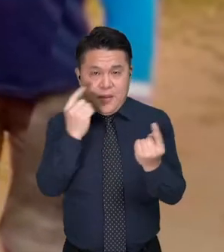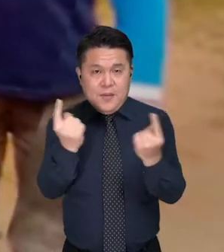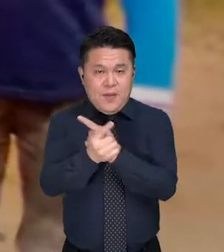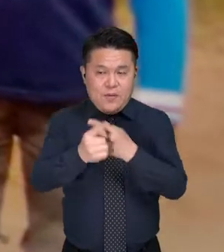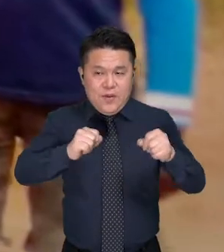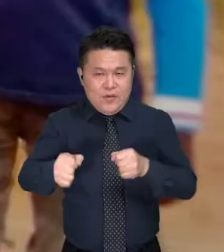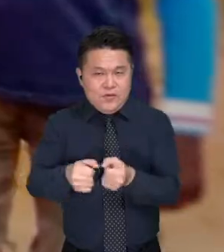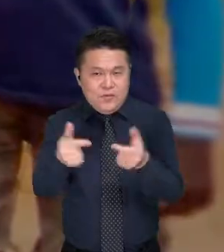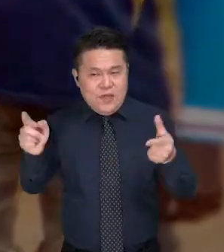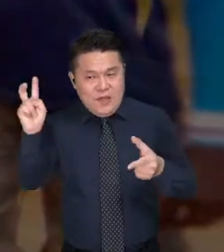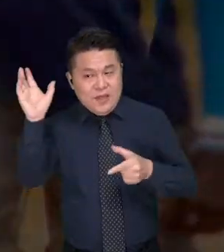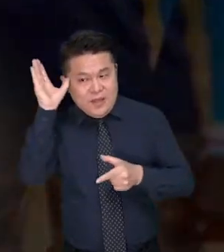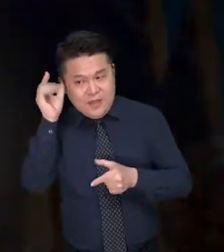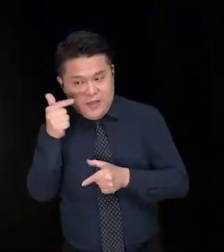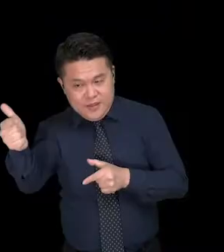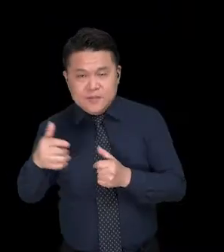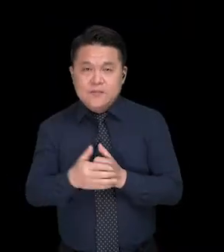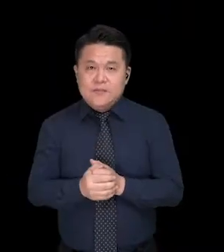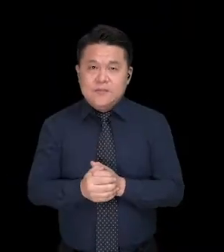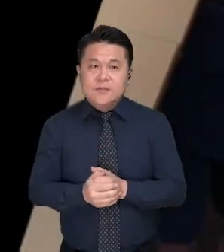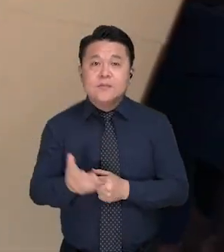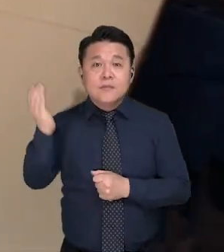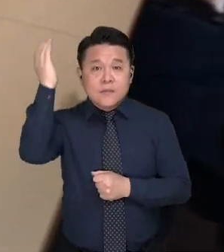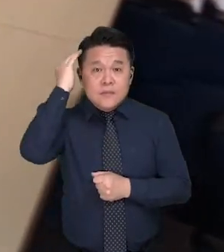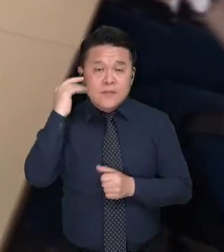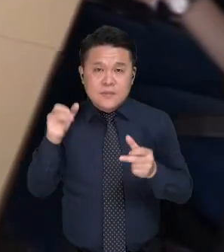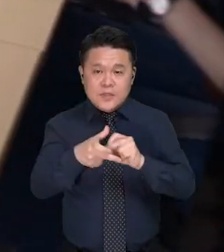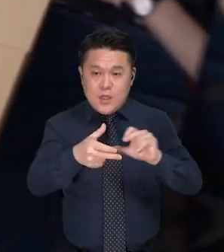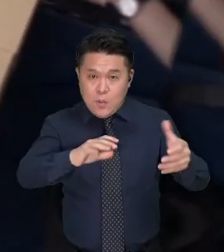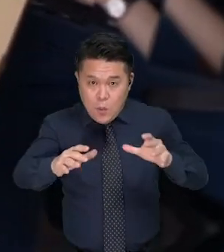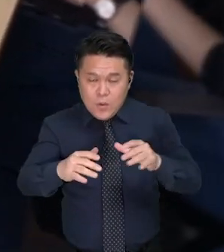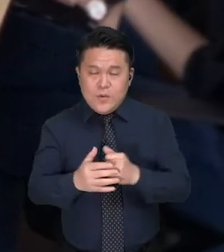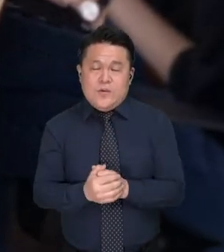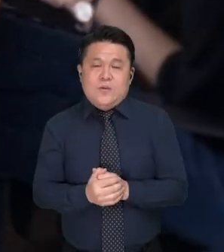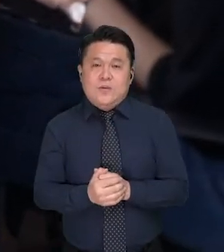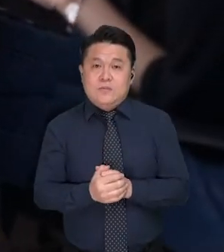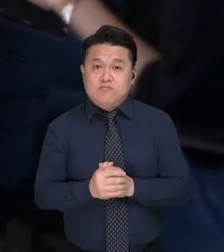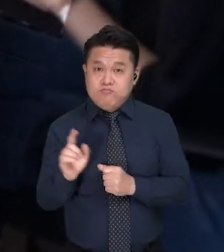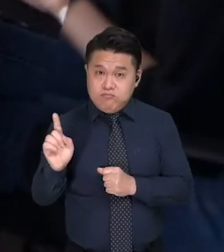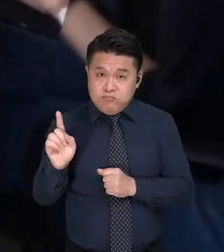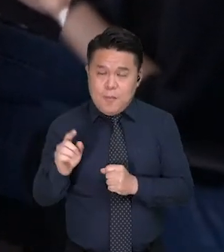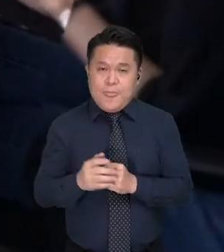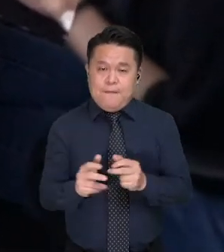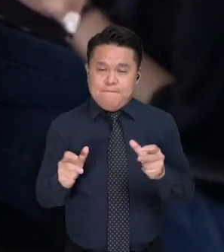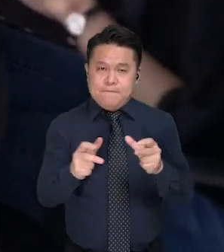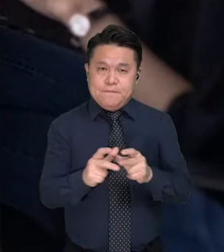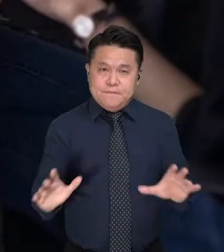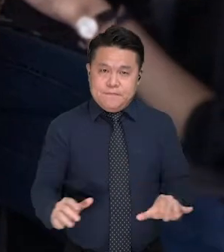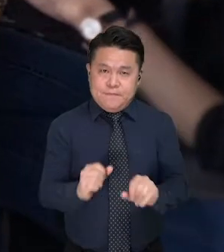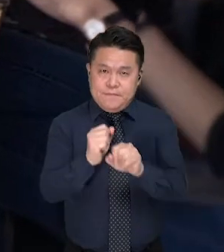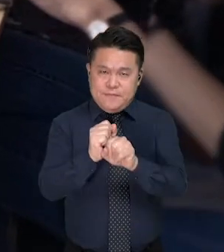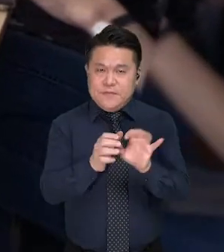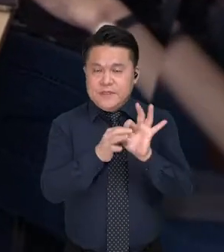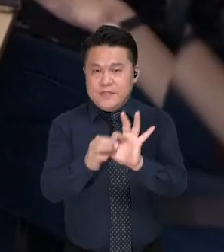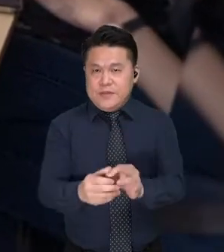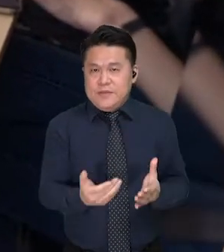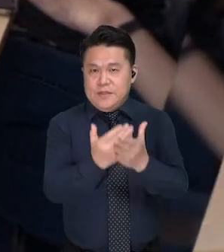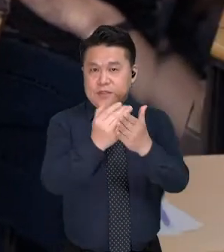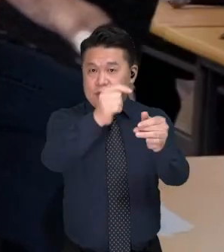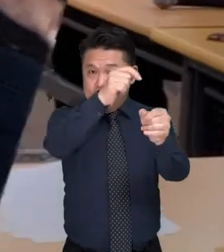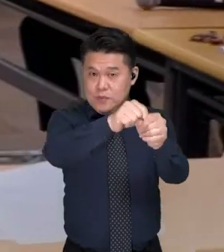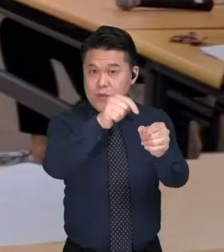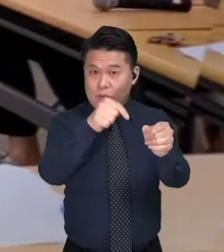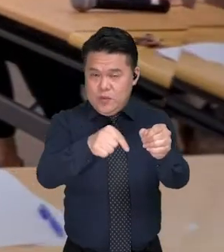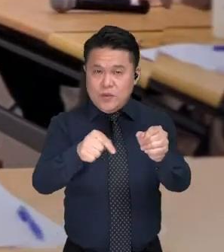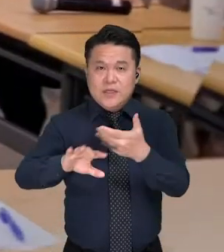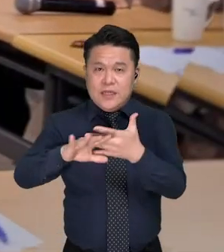인식 개선이 널리 이루어질 것으로 기대됩니다. 한국장애포럼 한국장애포럼은 장애 포괄적 지속가능 개발